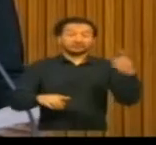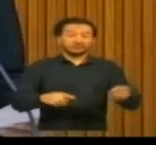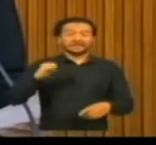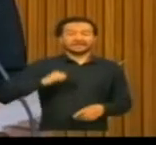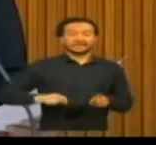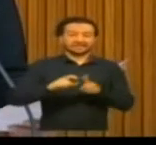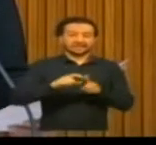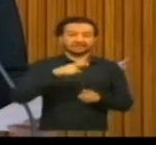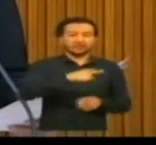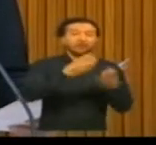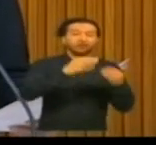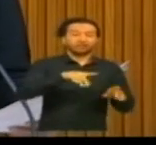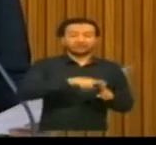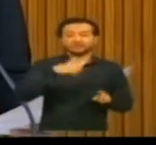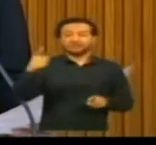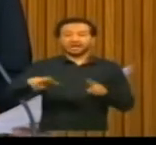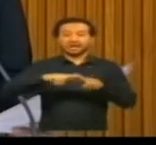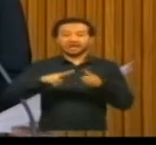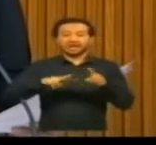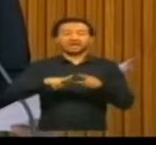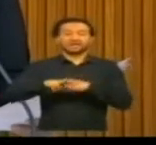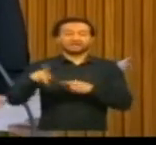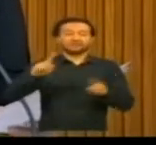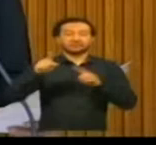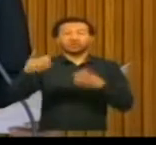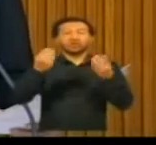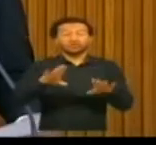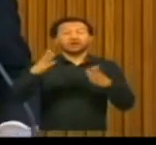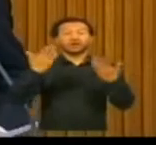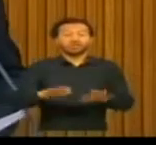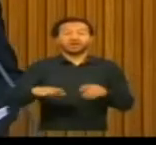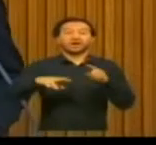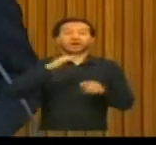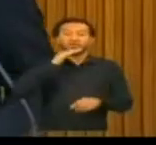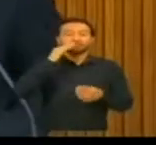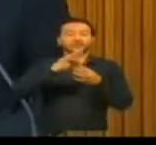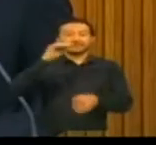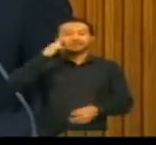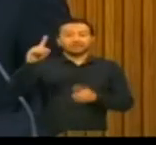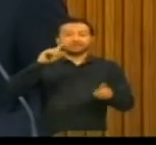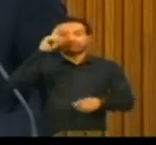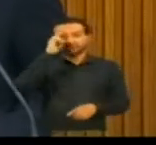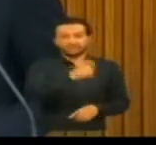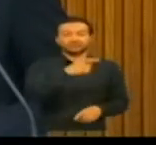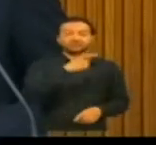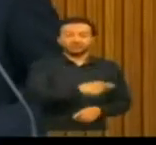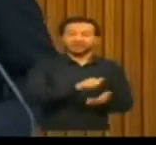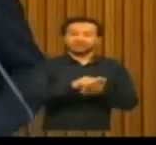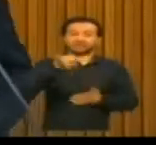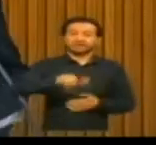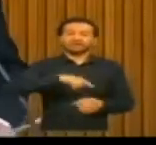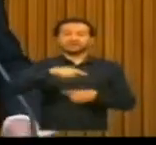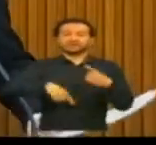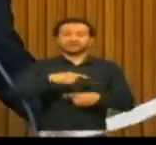Danıştay'a. Başarılı olamazsam Anayasa Mahkemesi'ne. O da reddederse Avrupa İnsan Hakları Mahkemesi'ne başvuracağım ve hakkımı